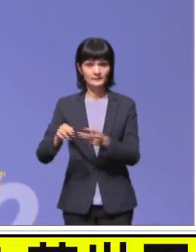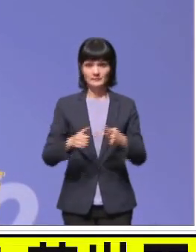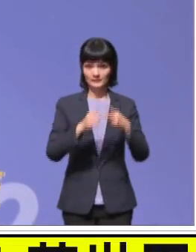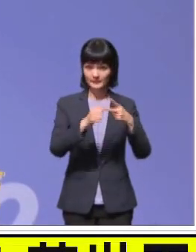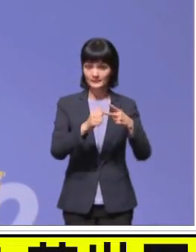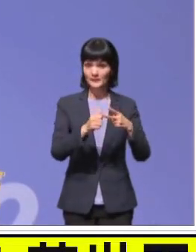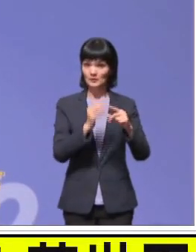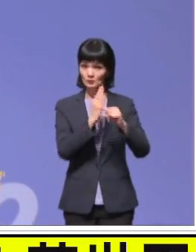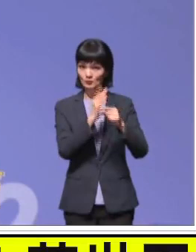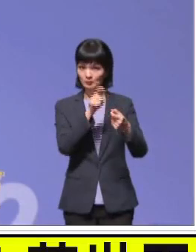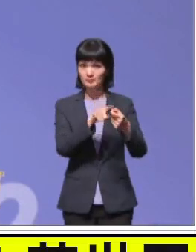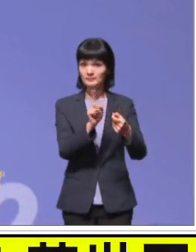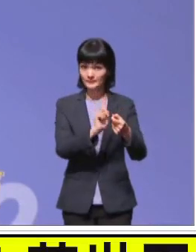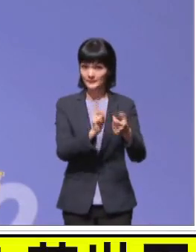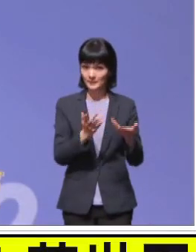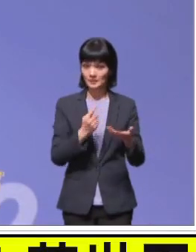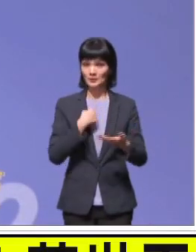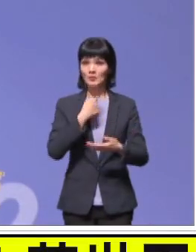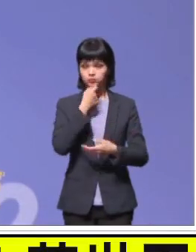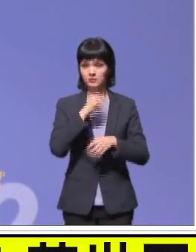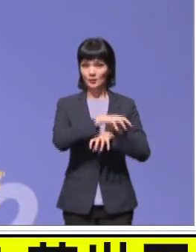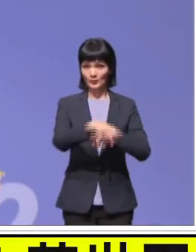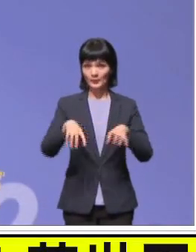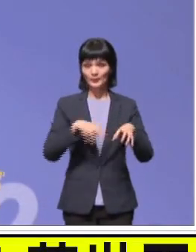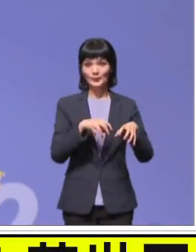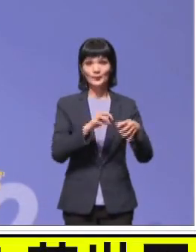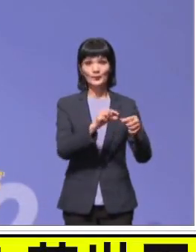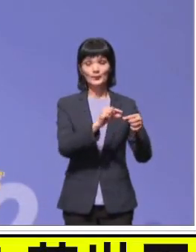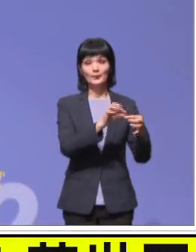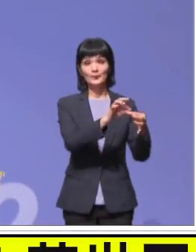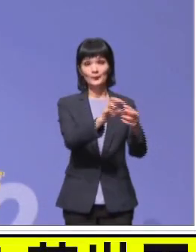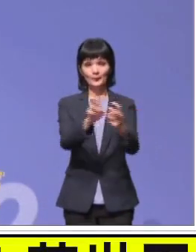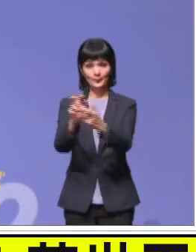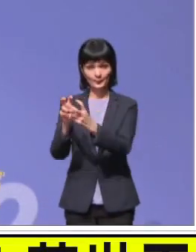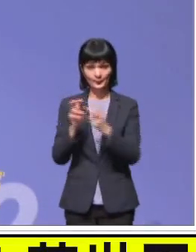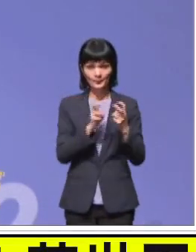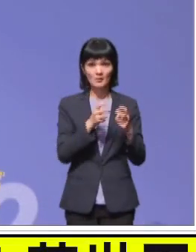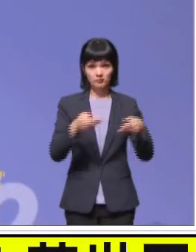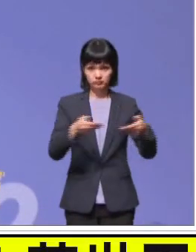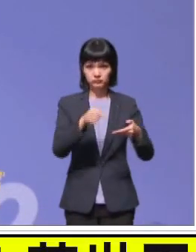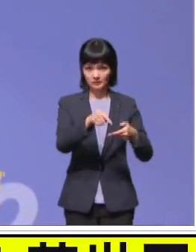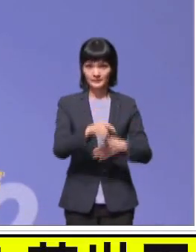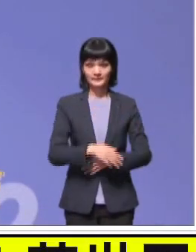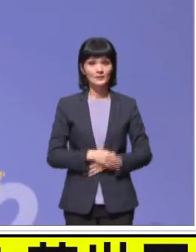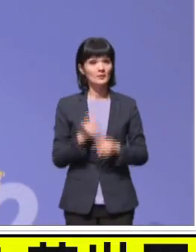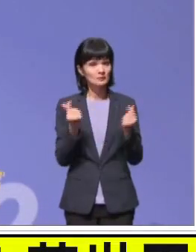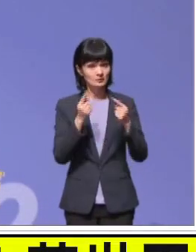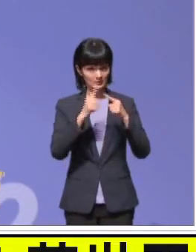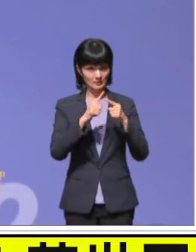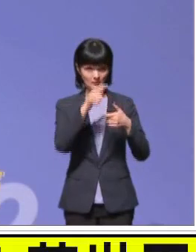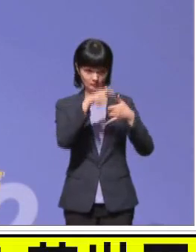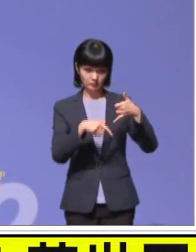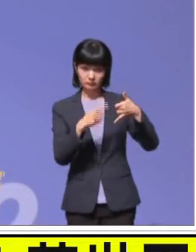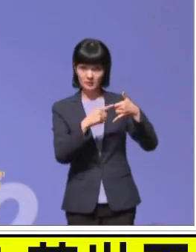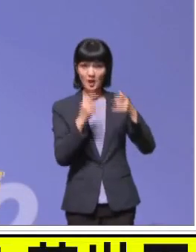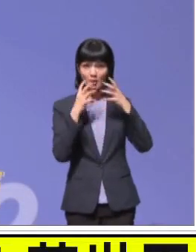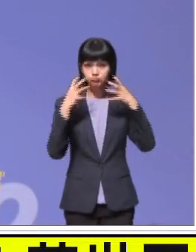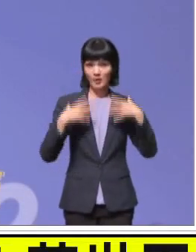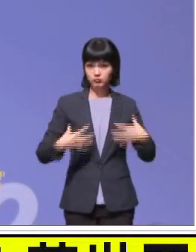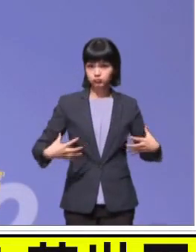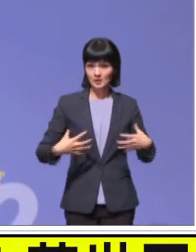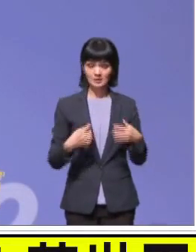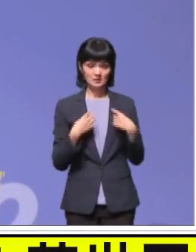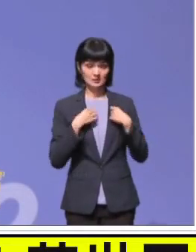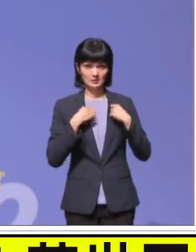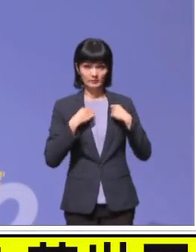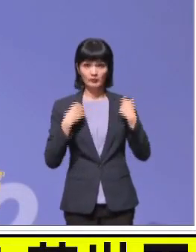应，但是比较间接啊，也没有很直接，因为我觉得相对于他们来讲，觉得这个问题跟他们自己是有关的啊，因为我相信这个